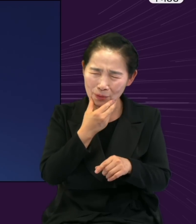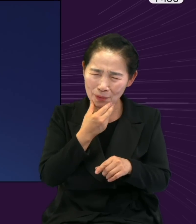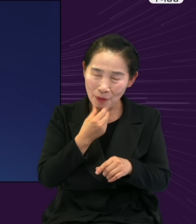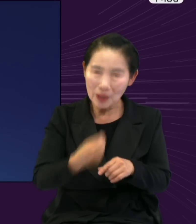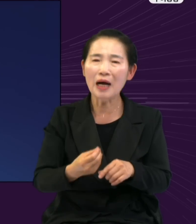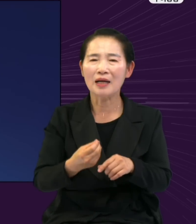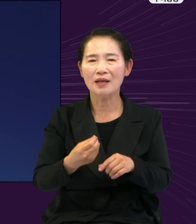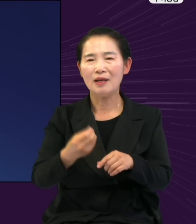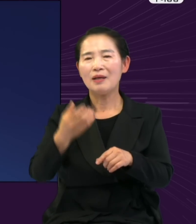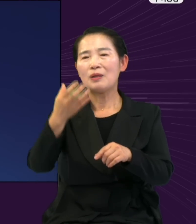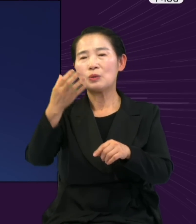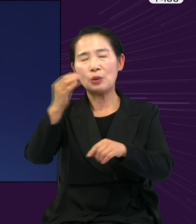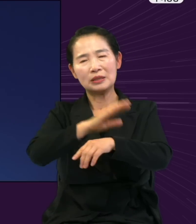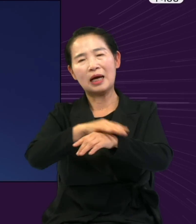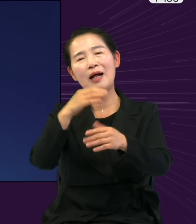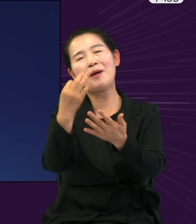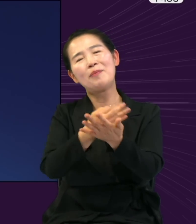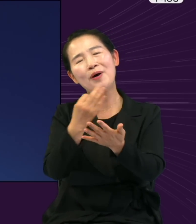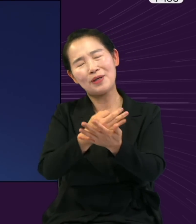버는 장로님 되게 해주세요.